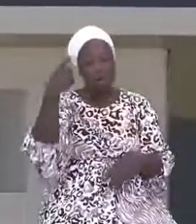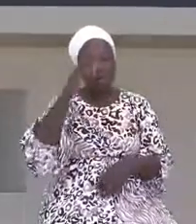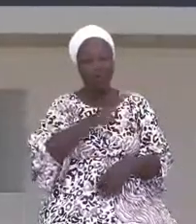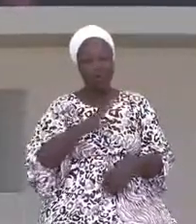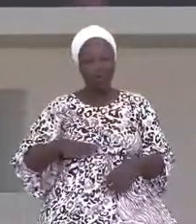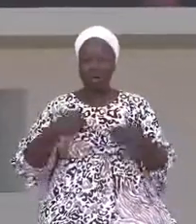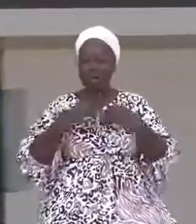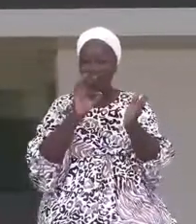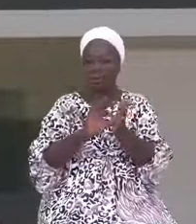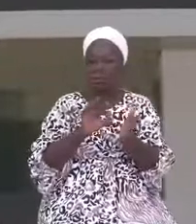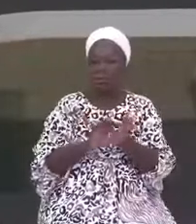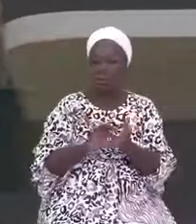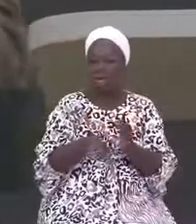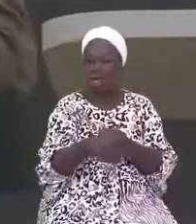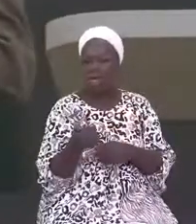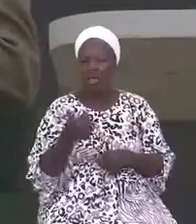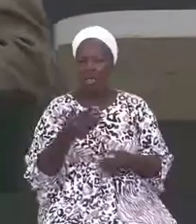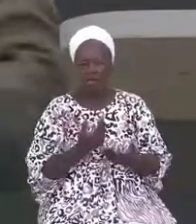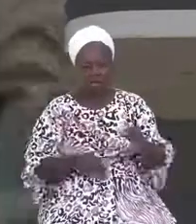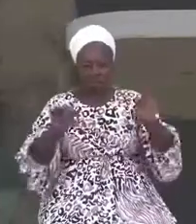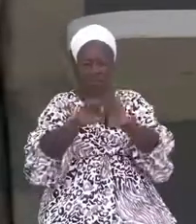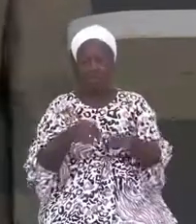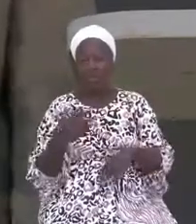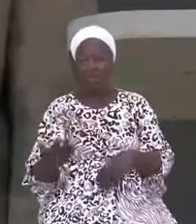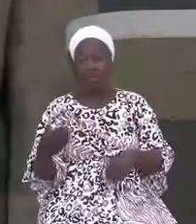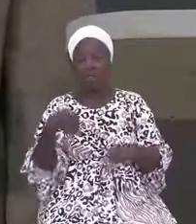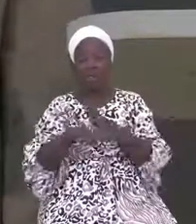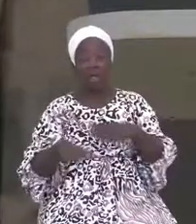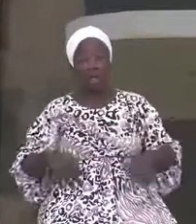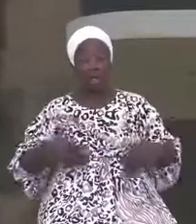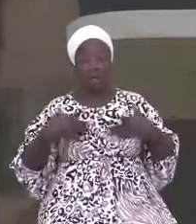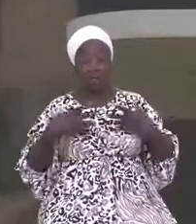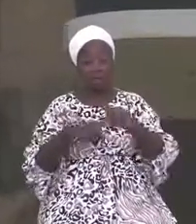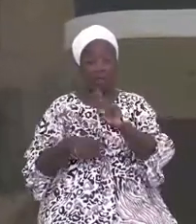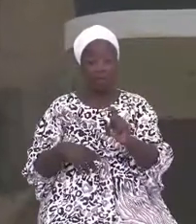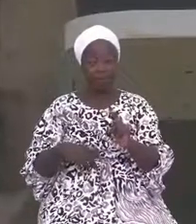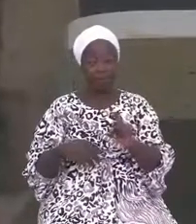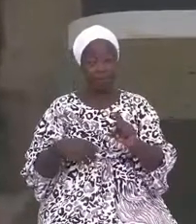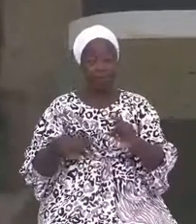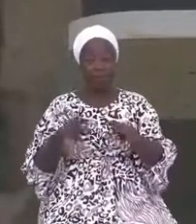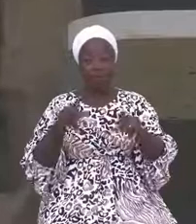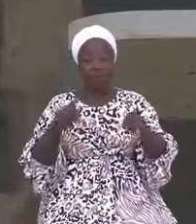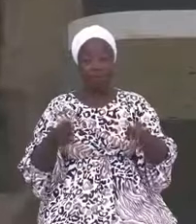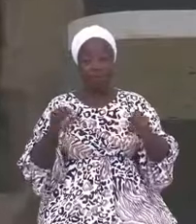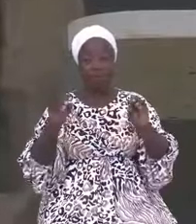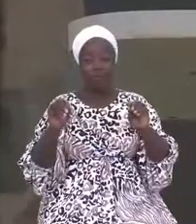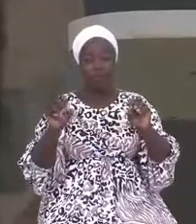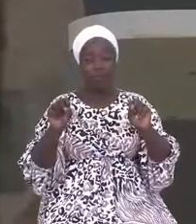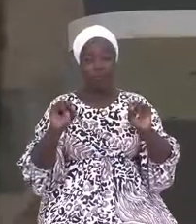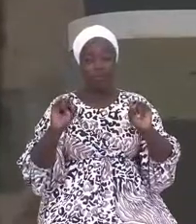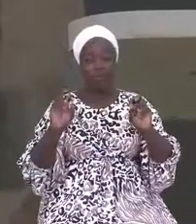considéré considéré quelque chose important dans la vie la position la connexion